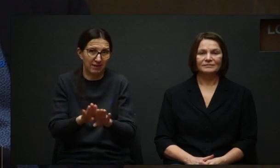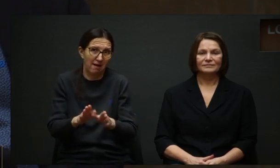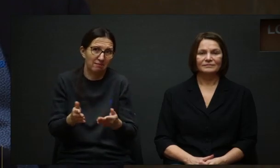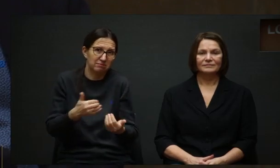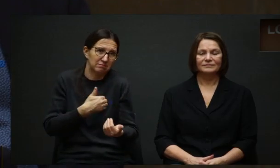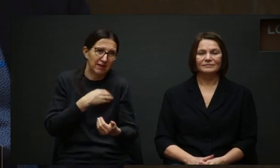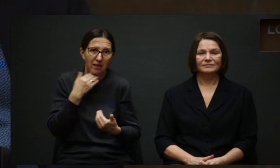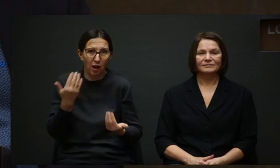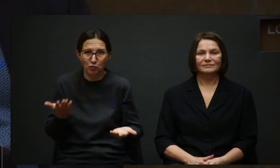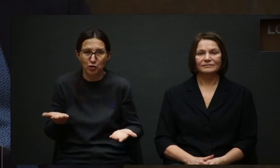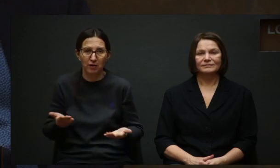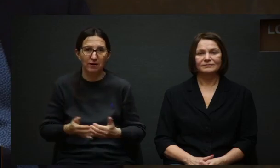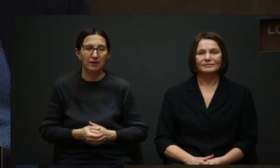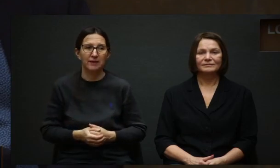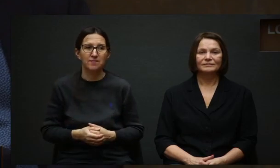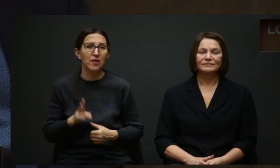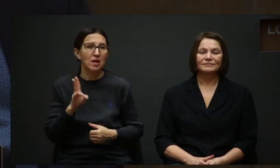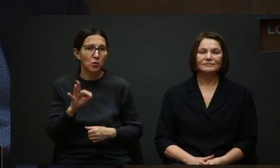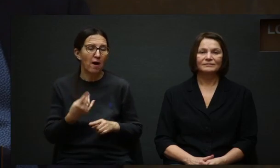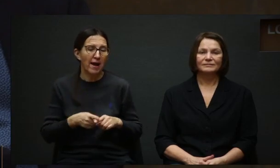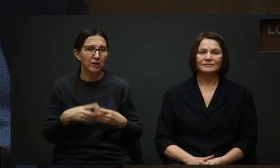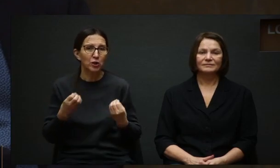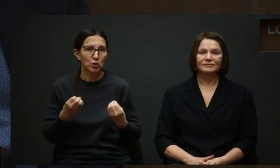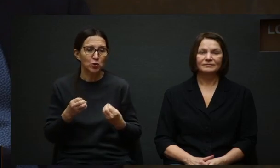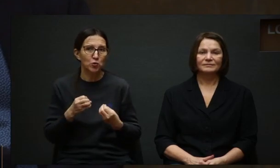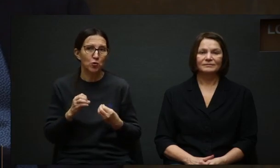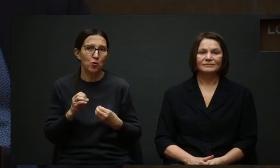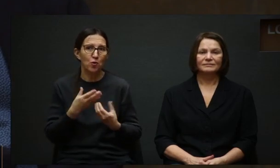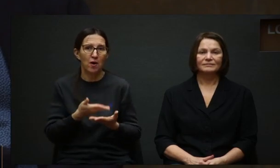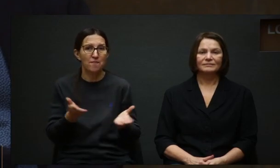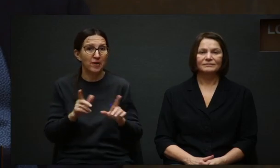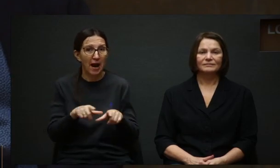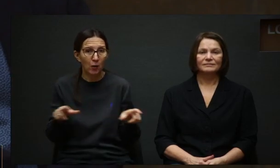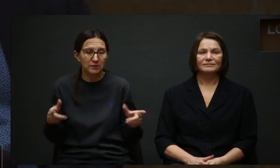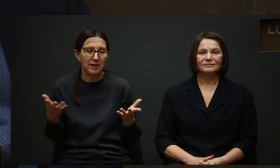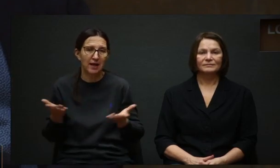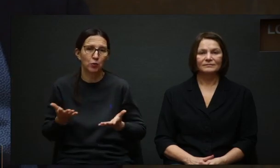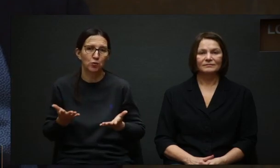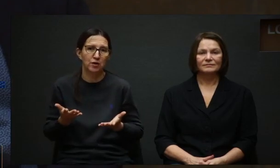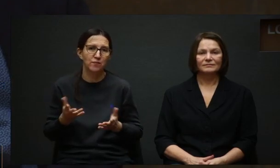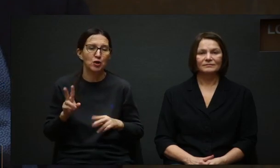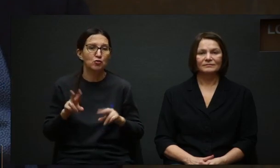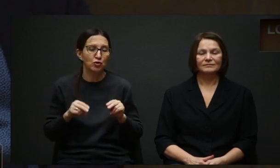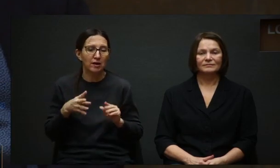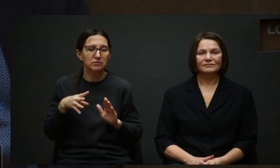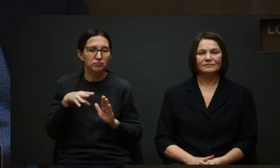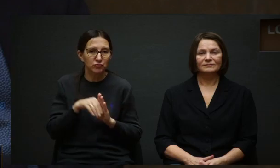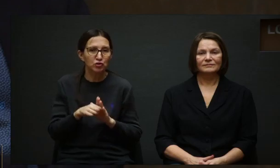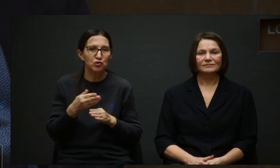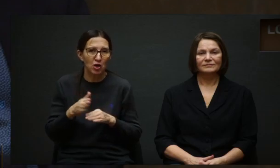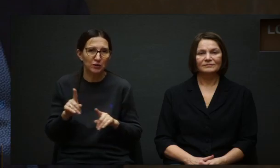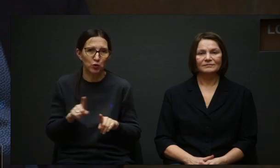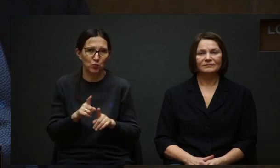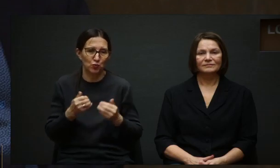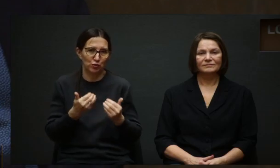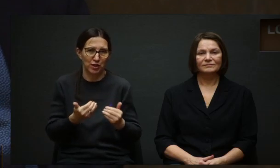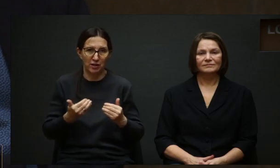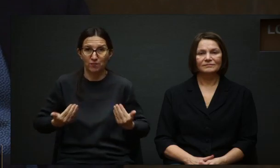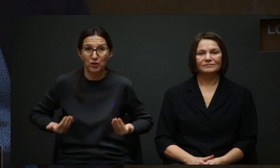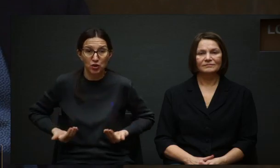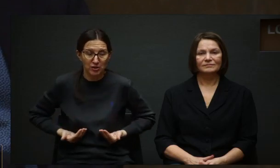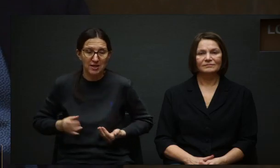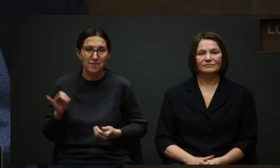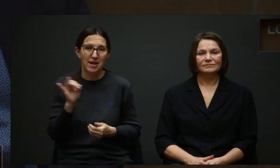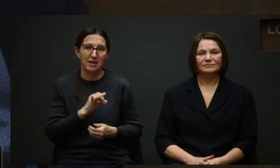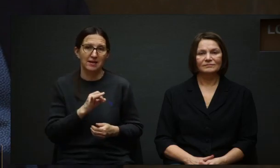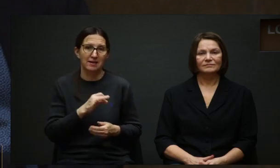иначе. Но это еще и люди, которые являются частью музейной жизни, с